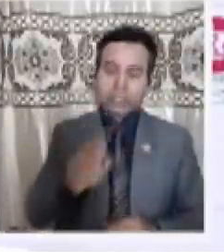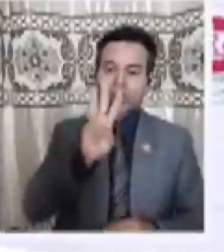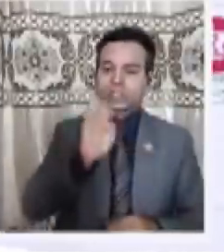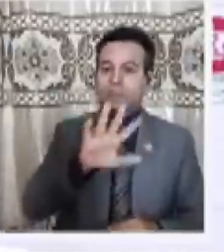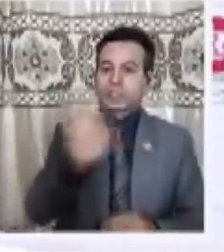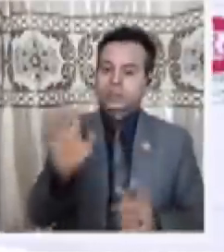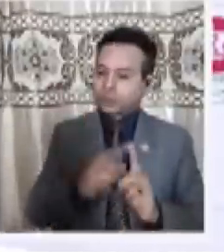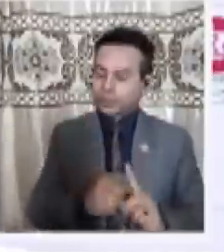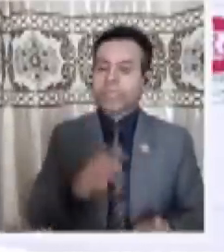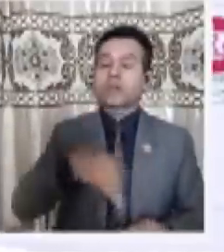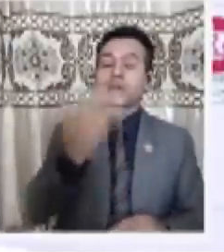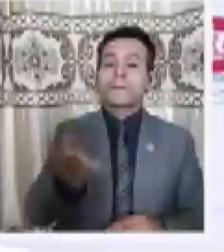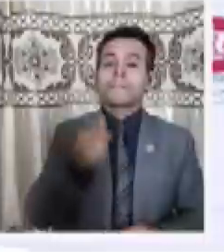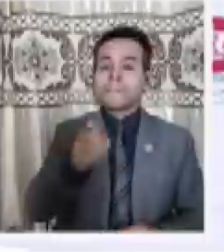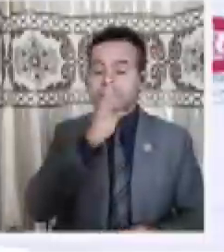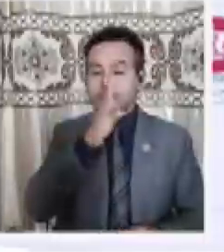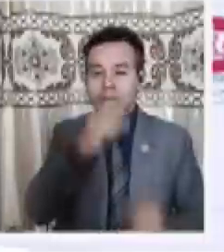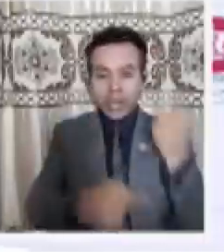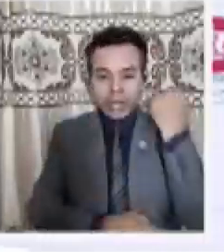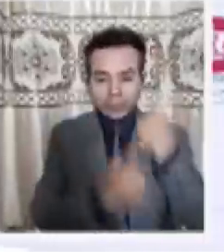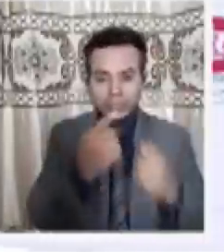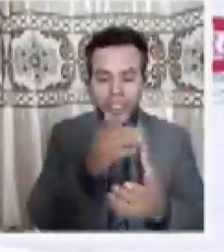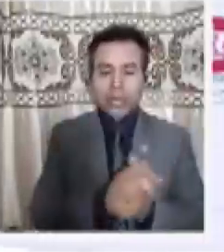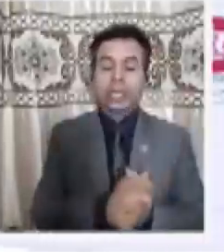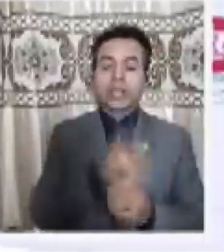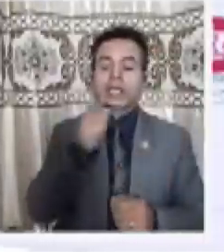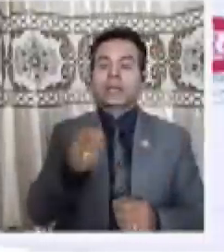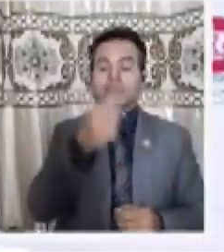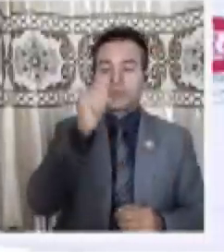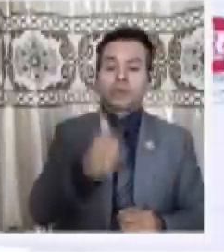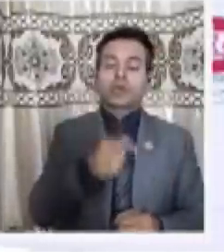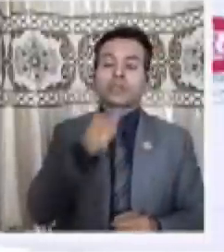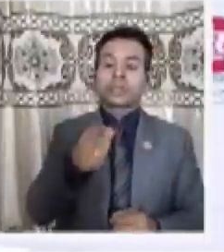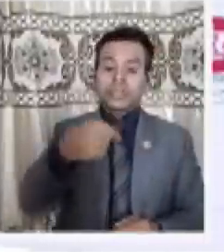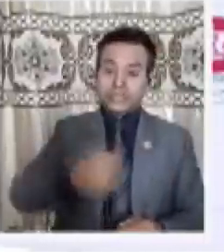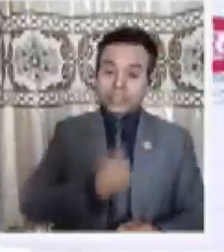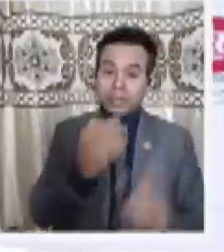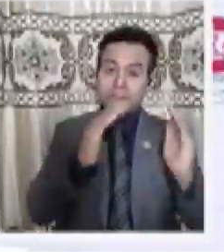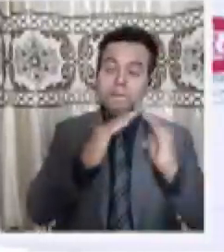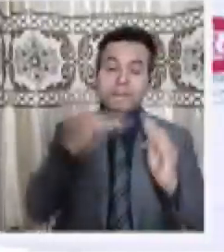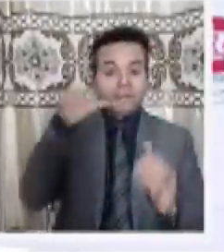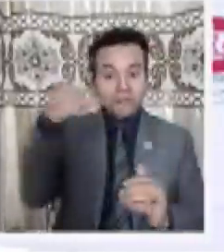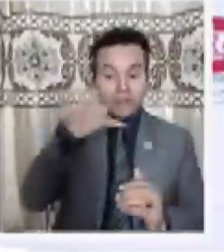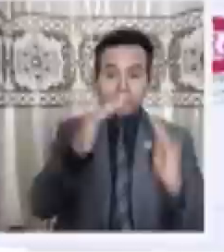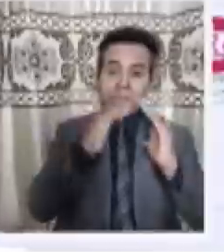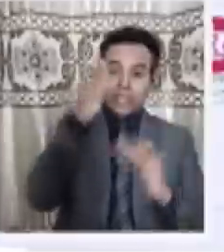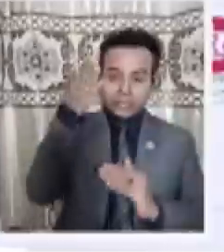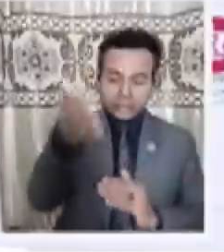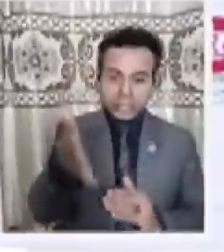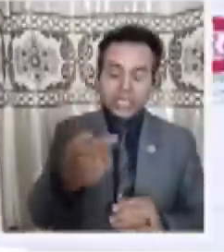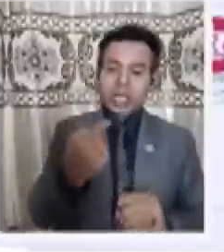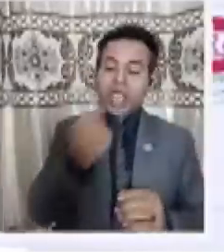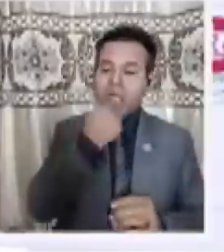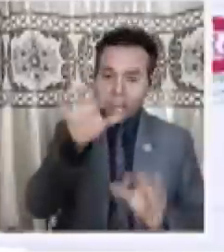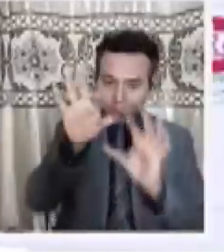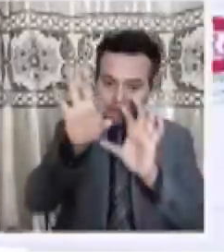একটি ধারা আছে যে তারা বাসায় গিয়েও নমুনা সংগ্রহ করতে পারবে, সেই ক্ষেত্রে তারা 1,000 টাকা ফি